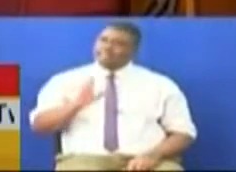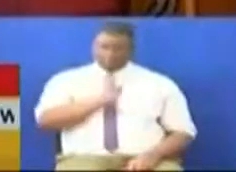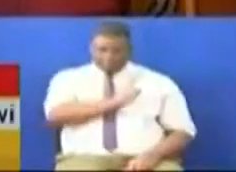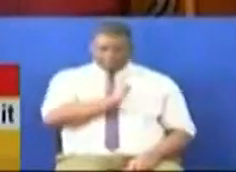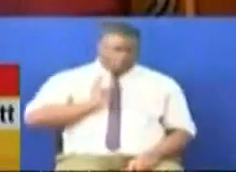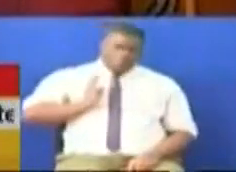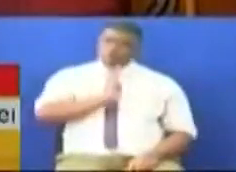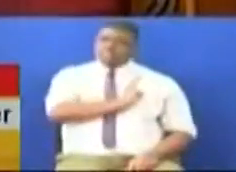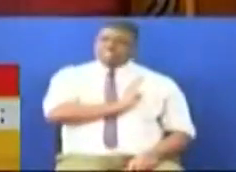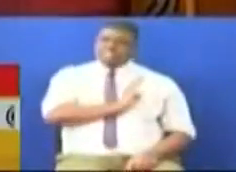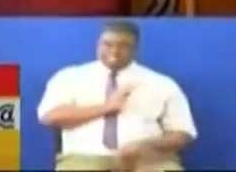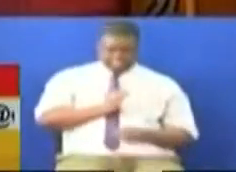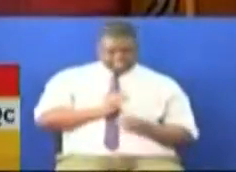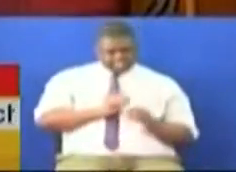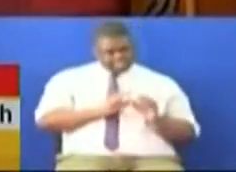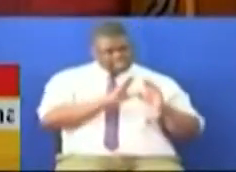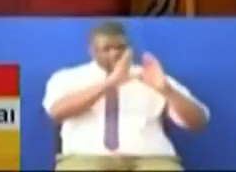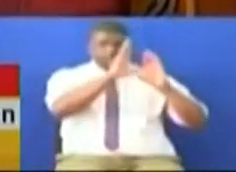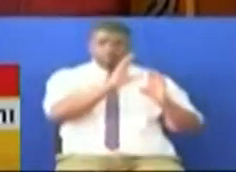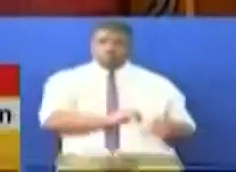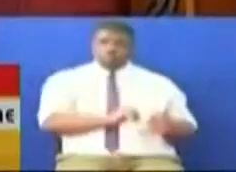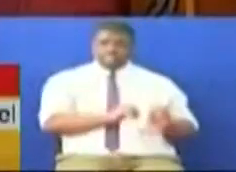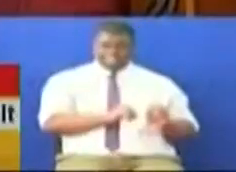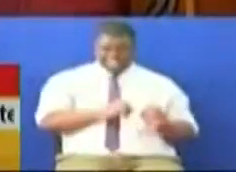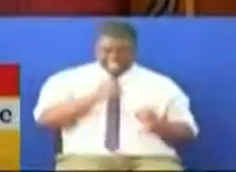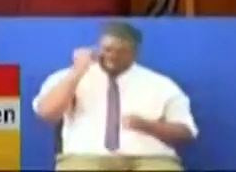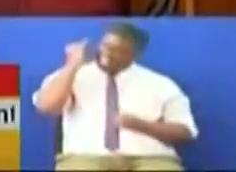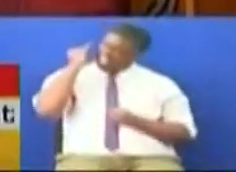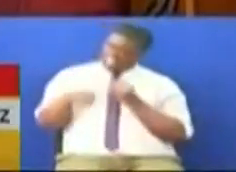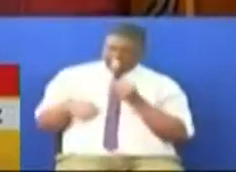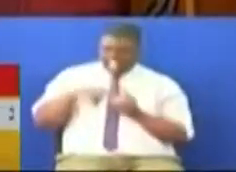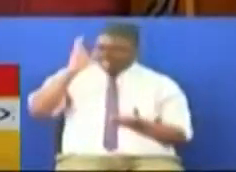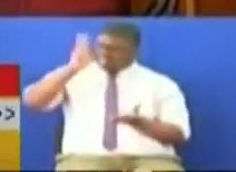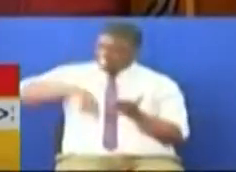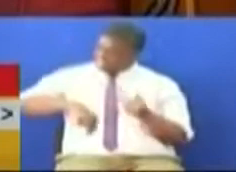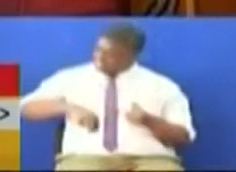kukataa kusaini taarifa ya CAG, labda wana sababu za